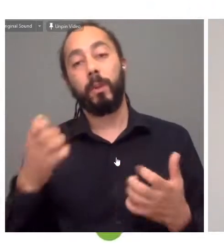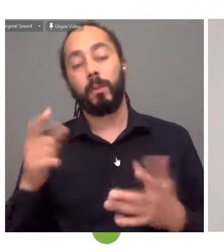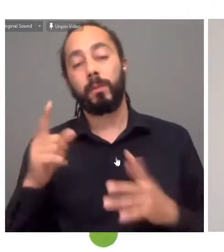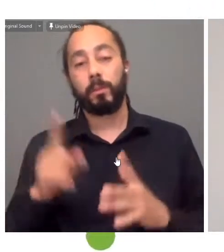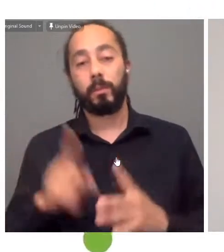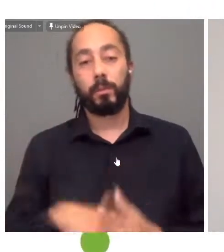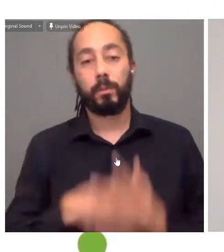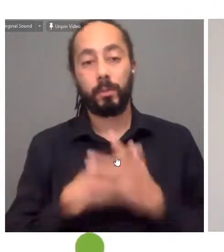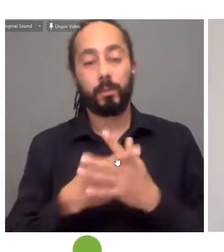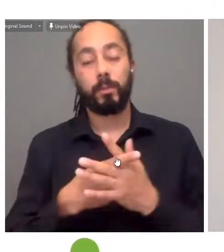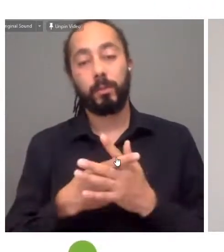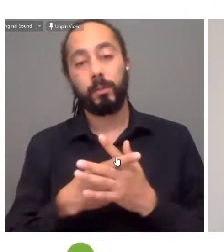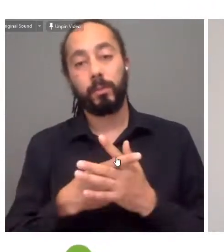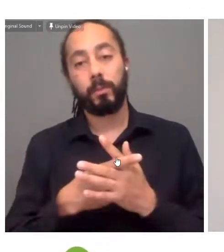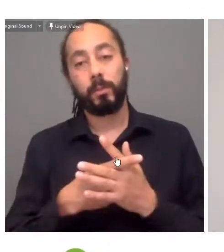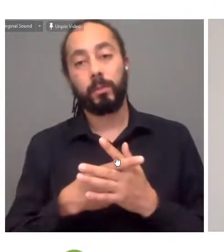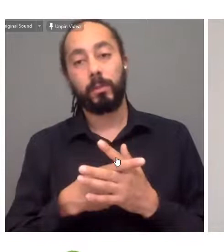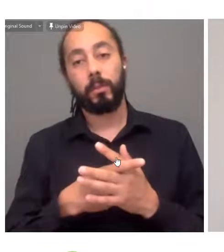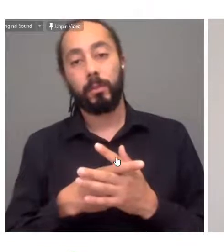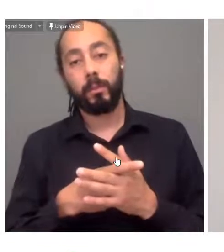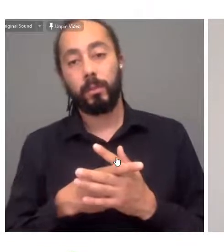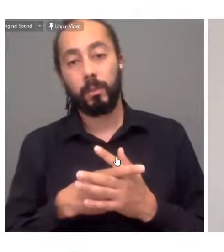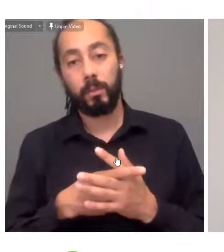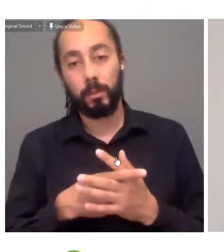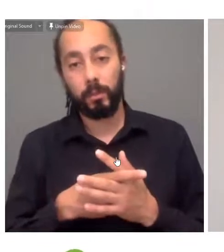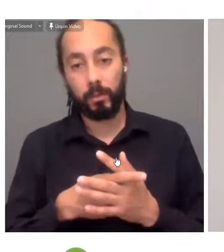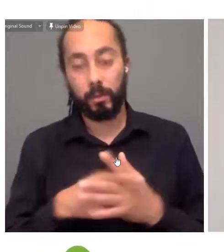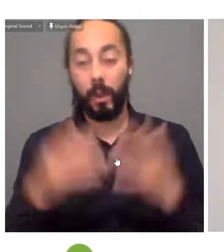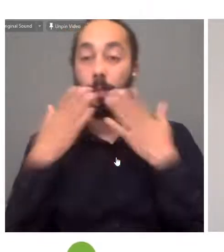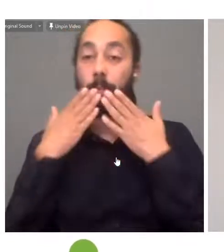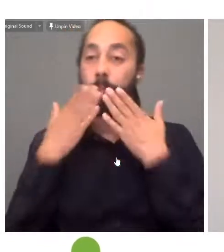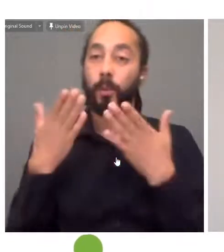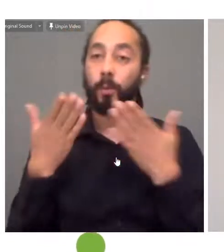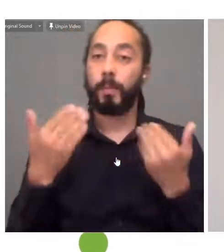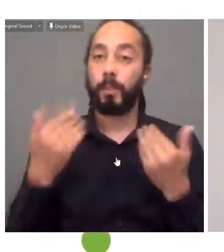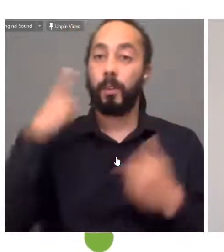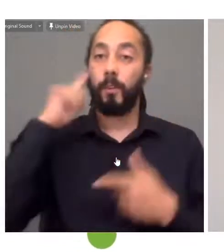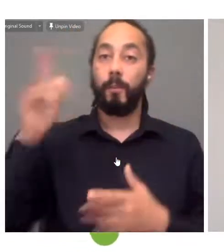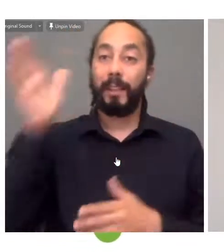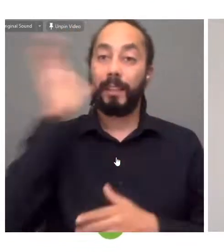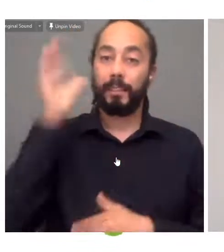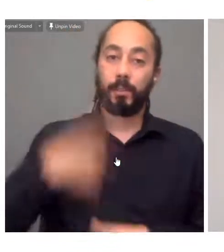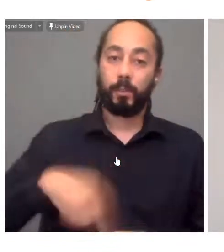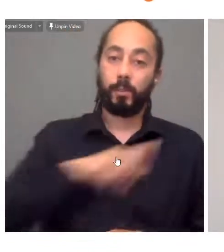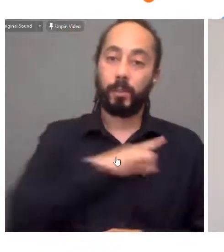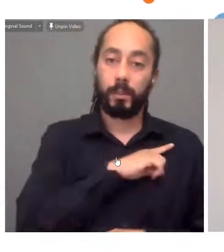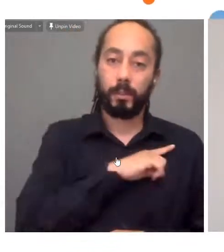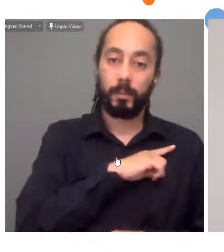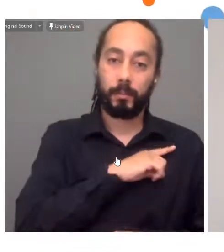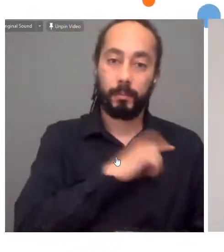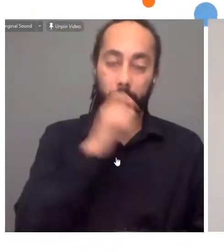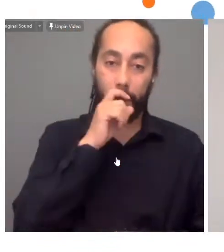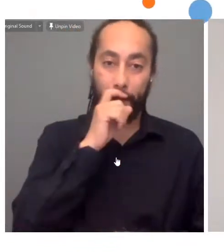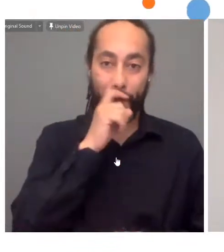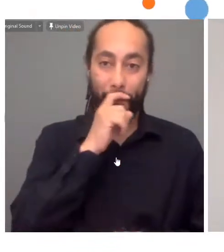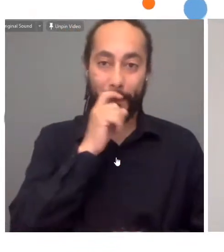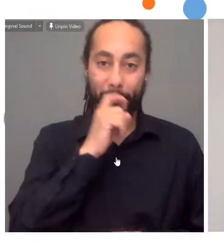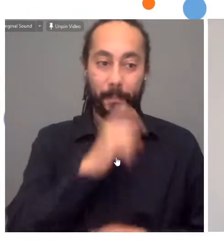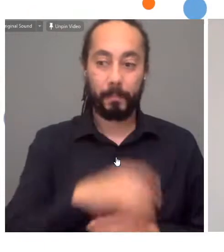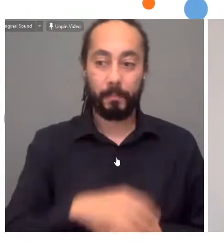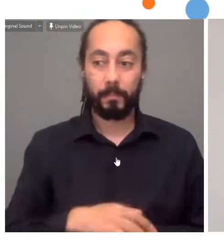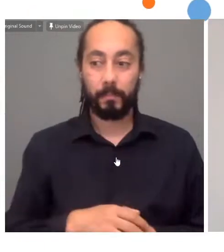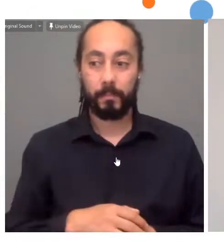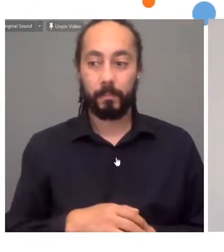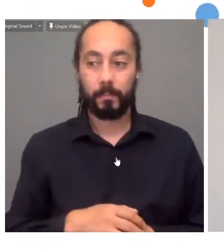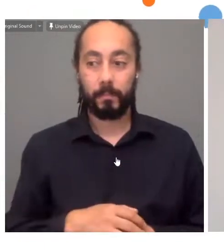On a beaucoup de gratitude aussi pour vous remercier et pour les mesures prises par votre gouvernement et d'être notre ambassadeur. Les